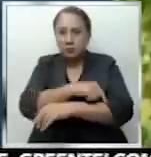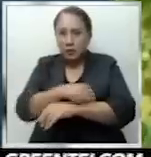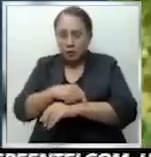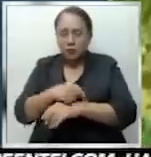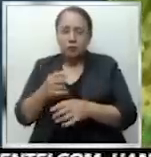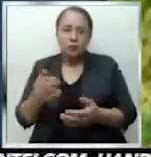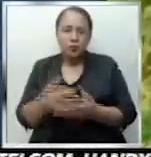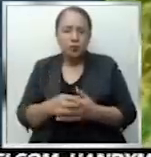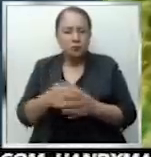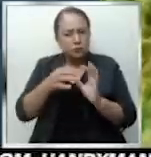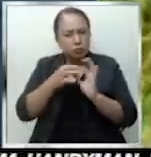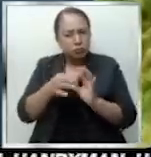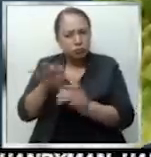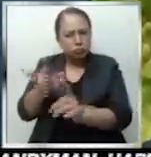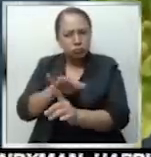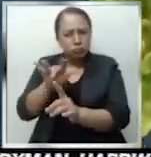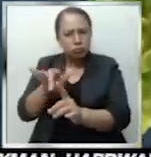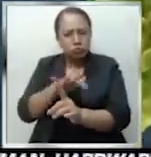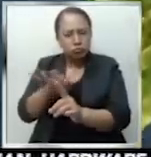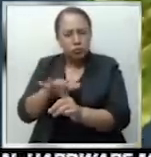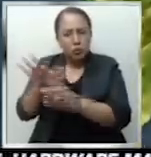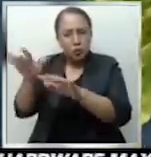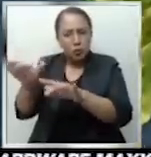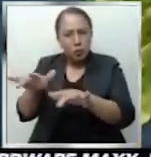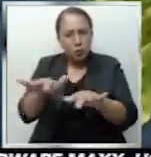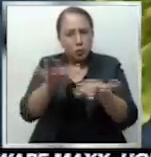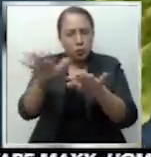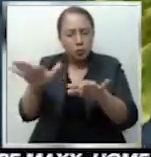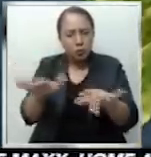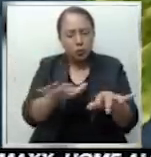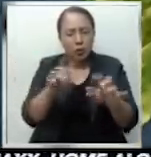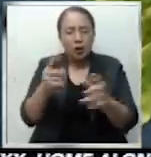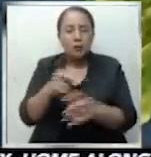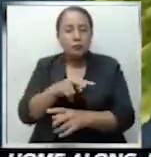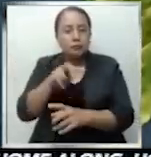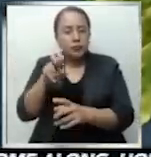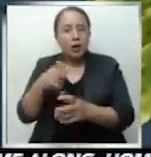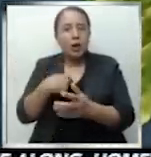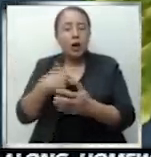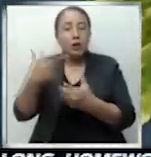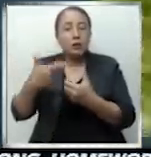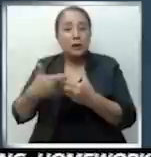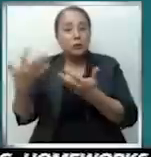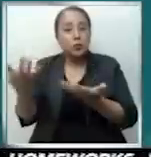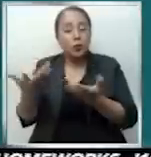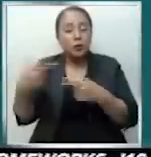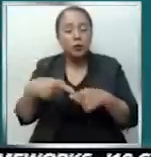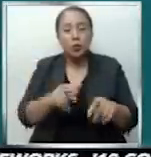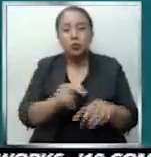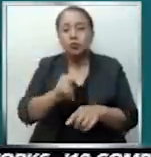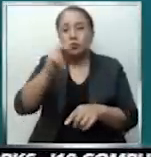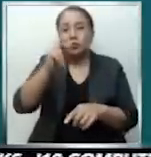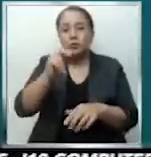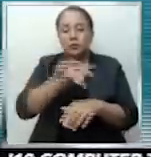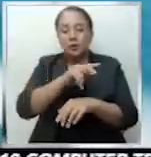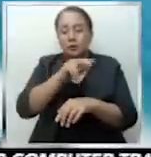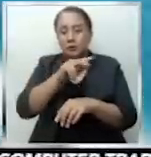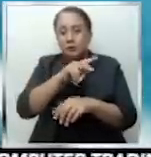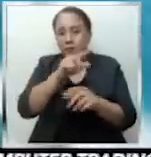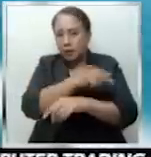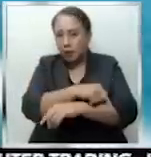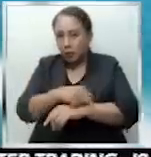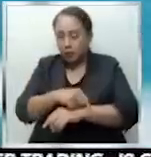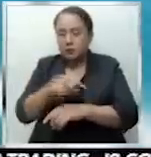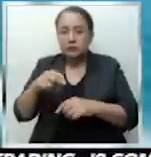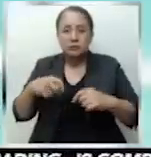raw ang kasalukuyang direksyon ng dagat sa Timog Kanluran, mapapadpad ang langis sa Northern Palawan. Bukod sa Taytay,